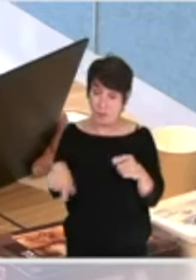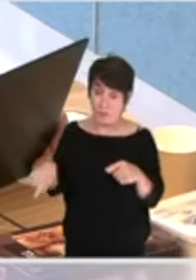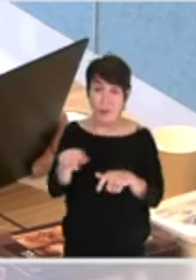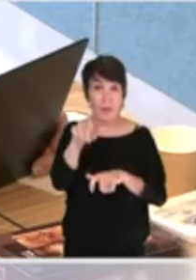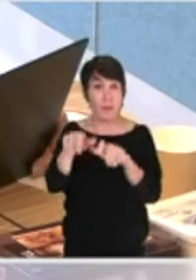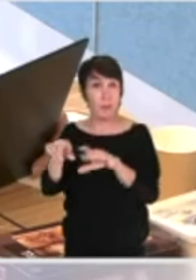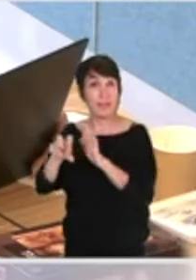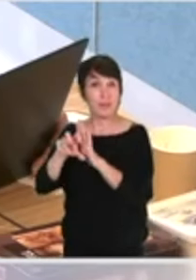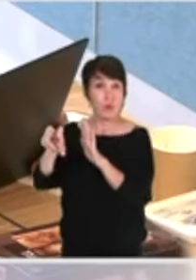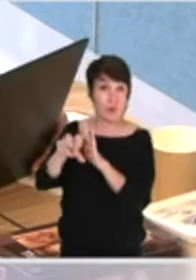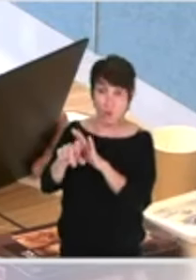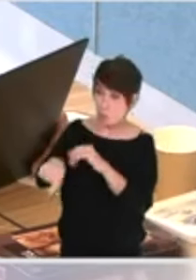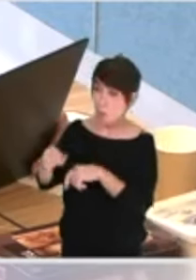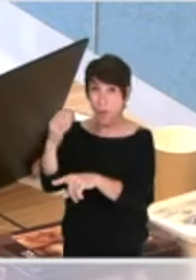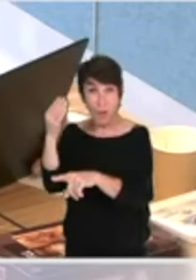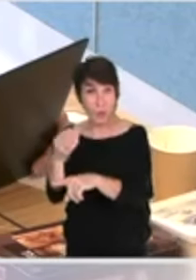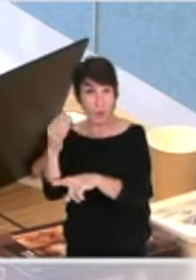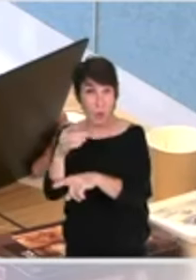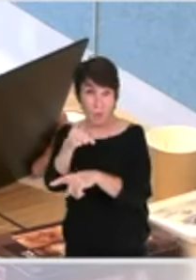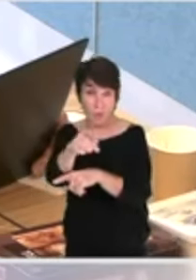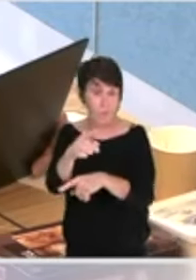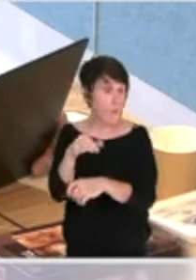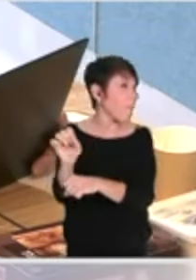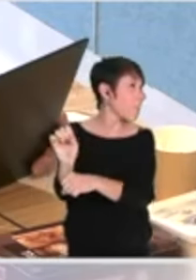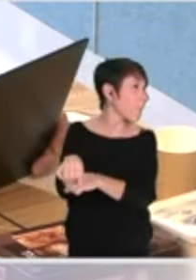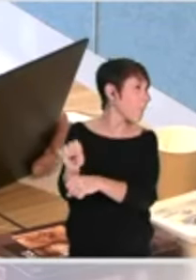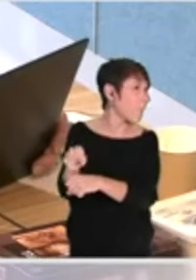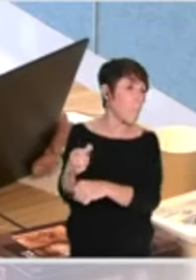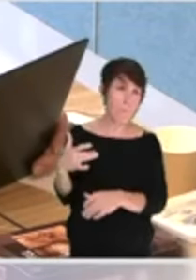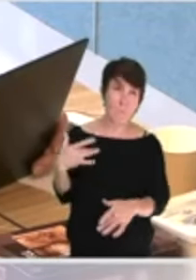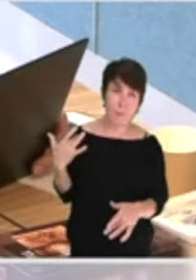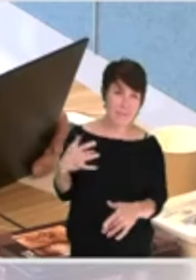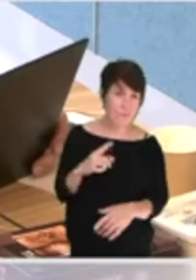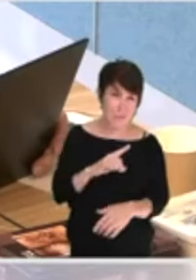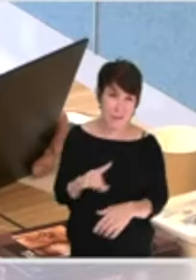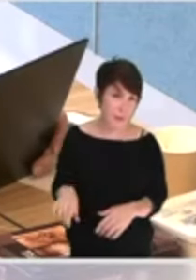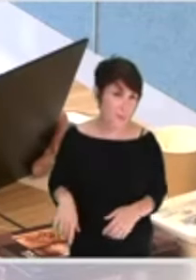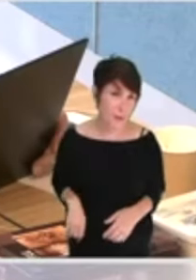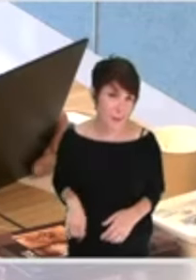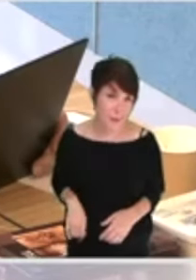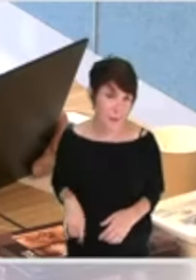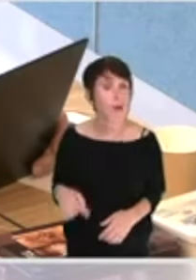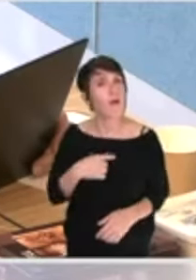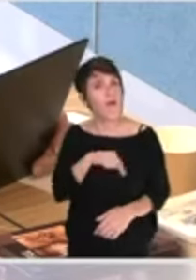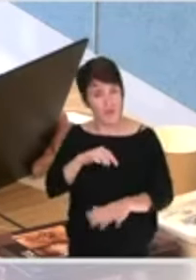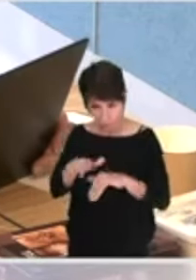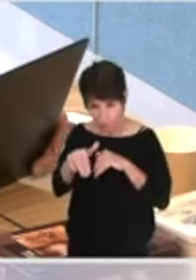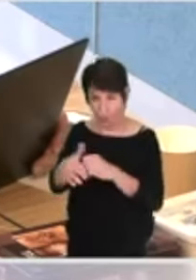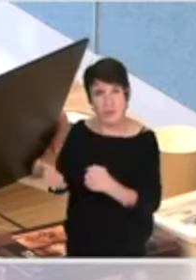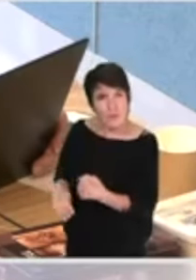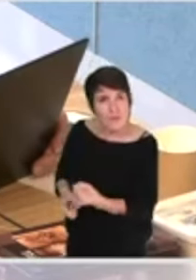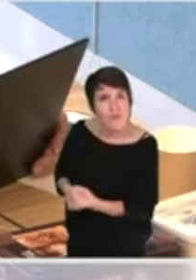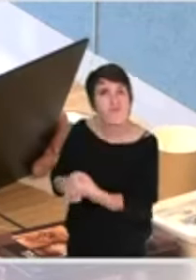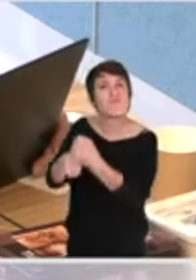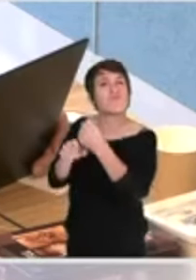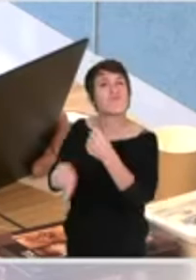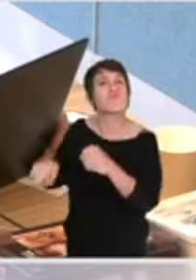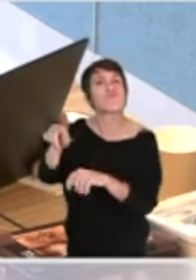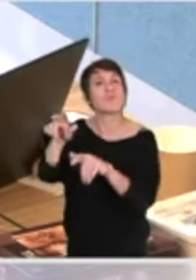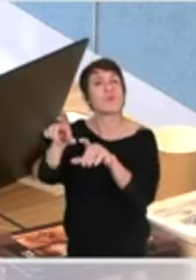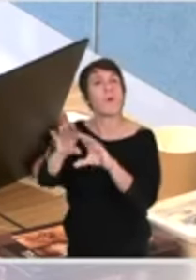Grenoblois et leurs besoins ne vous intéressent pas. Nous continuerons à soutenir les habitants de l'abbaye parce que pour